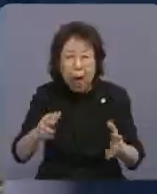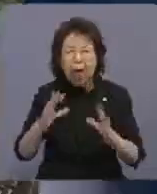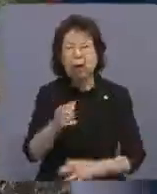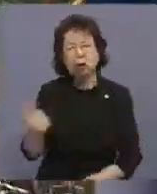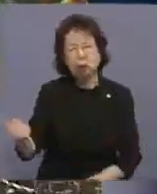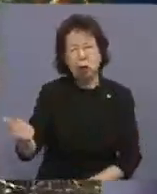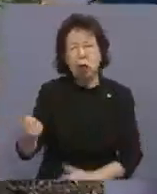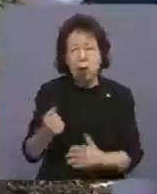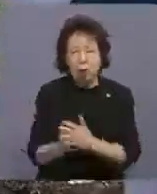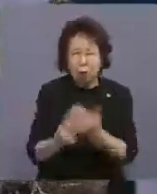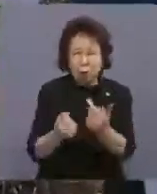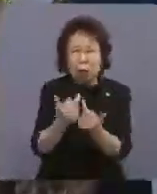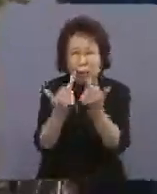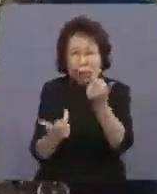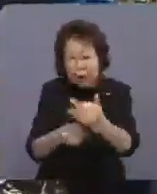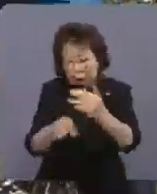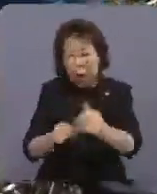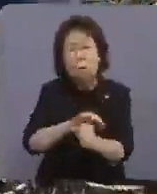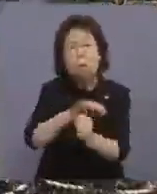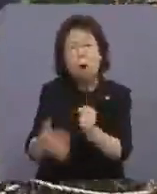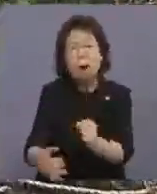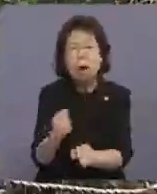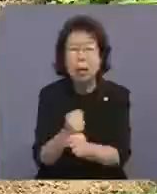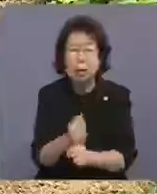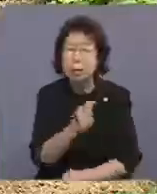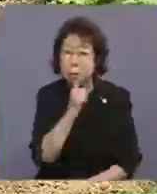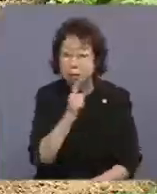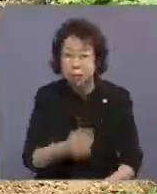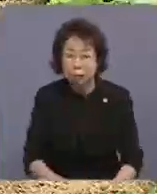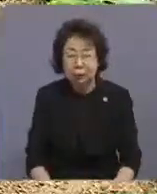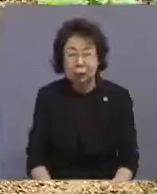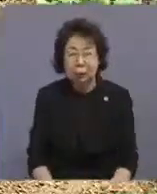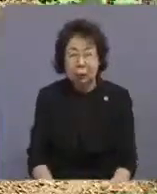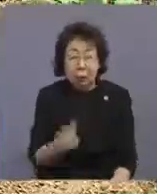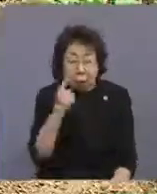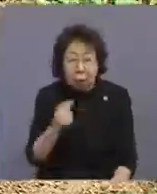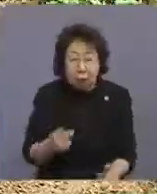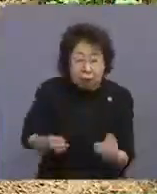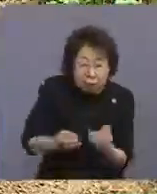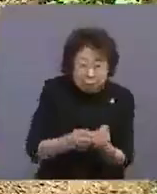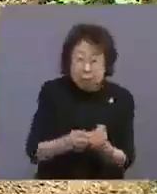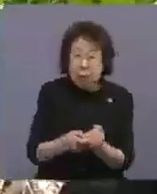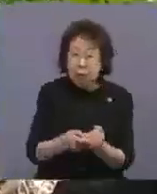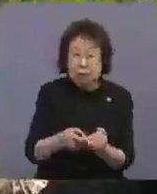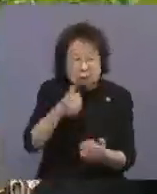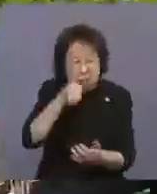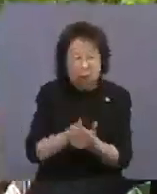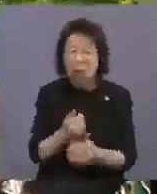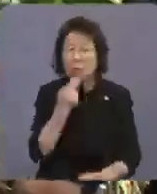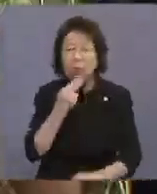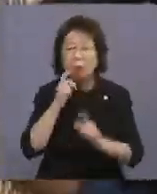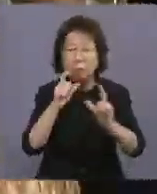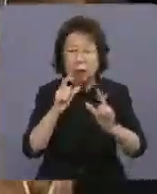숨져 시신을 야산에 묻었다고 진술했습니다. 하지만 학대나 살인 혐의 등은 부인하고 있으며